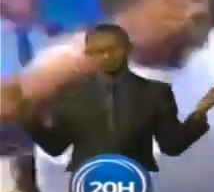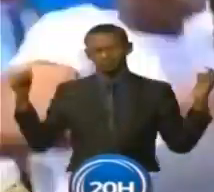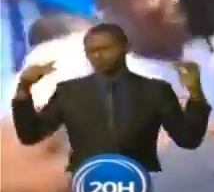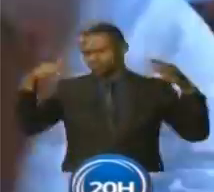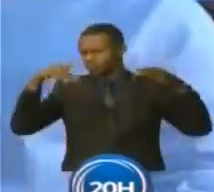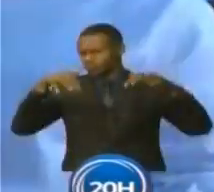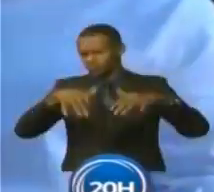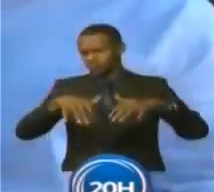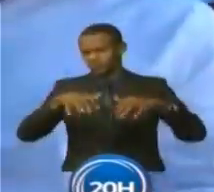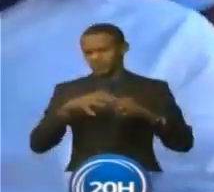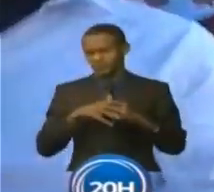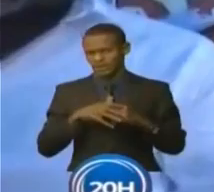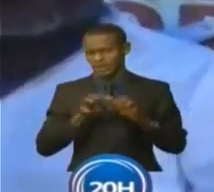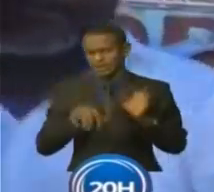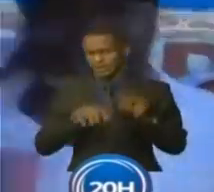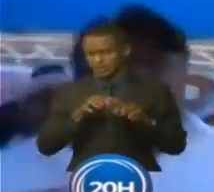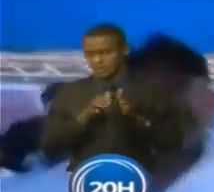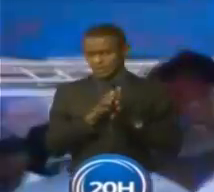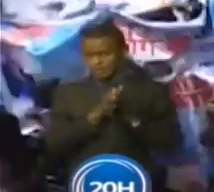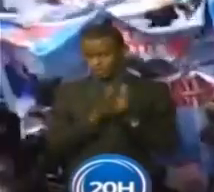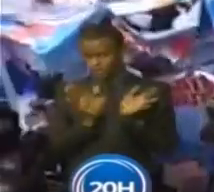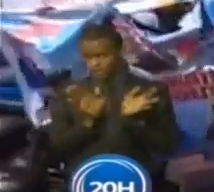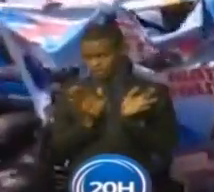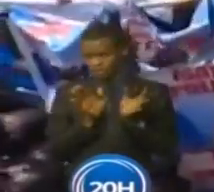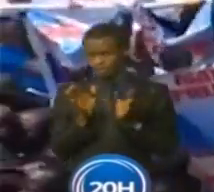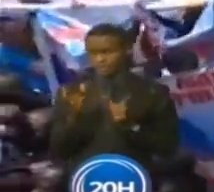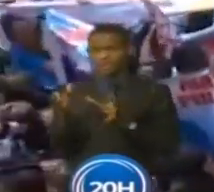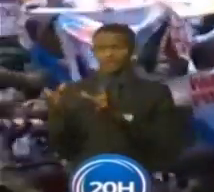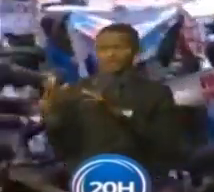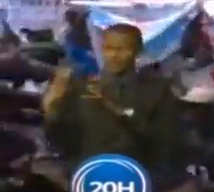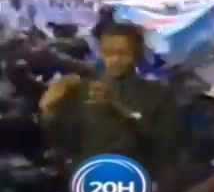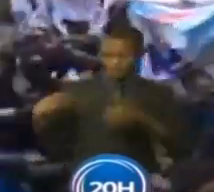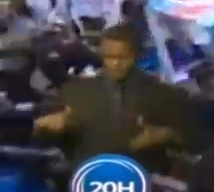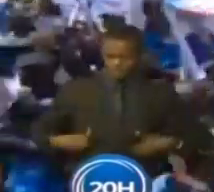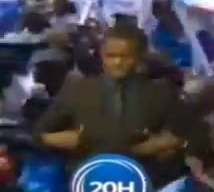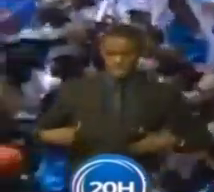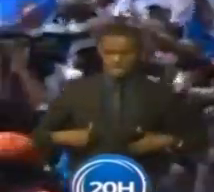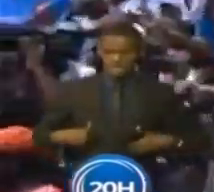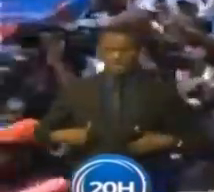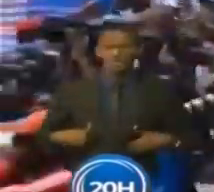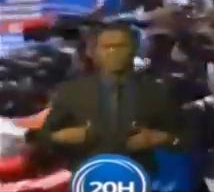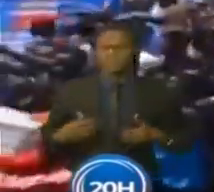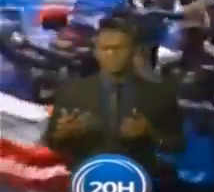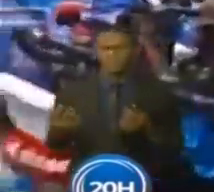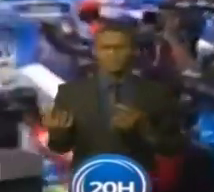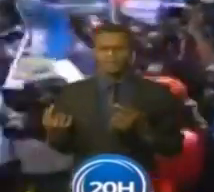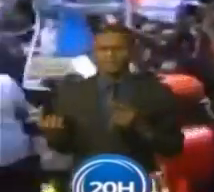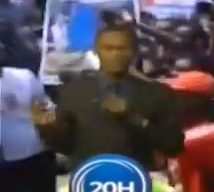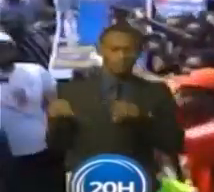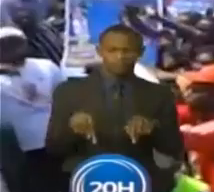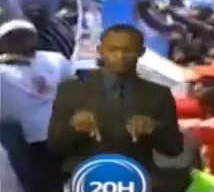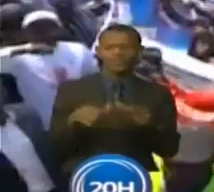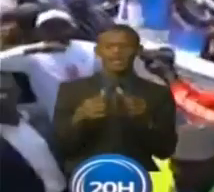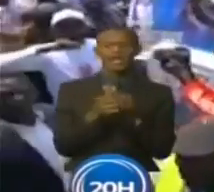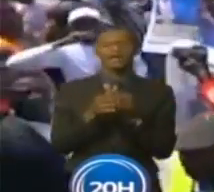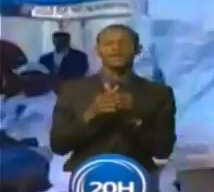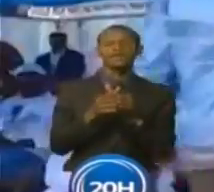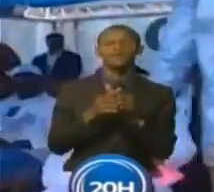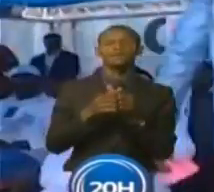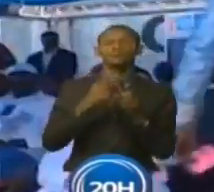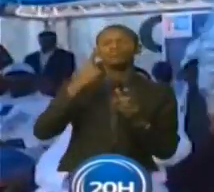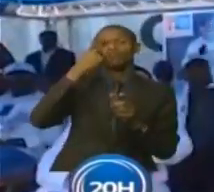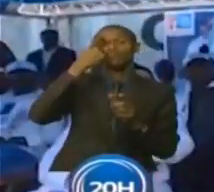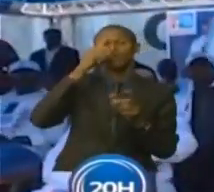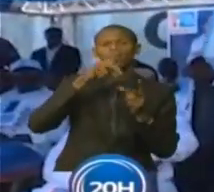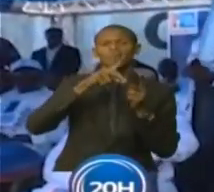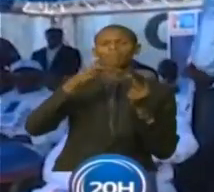charge de la jeunesse, mobilisation, implantation et recrutement de la nouvelle génération consciente NOGECO, Victor